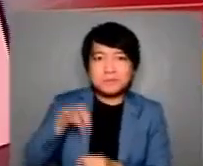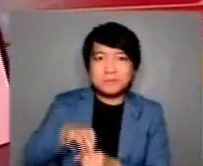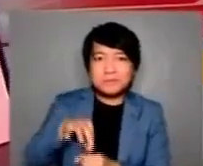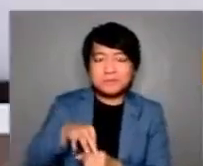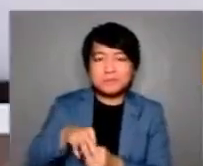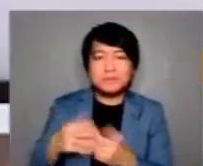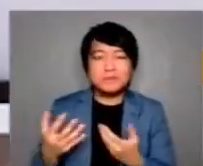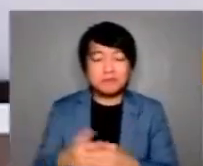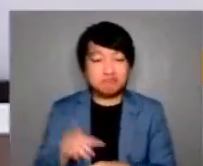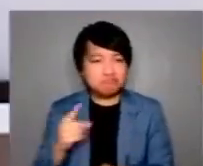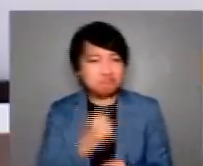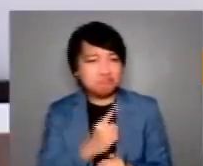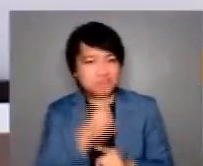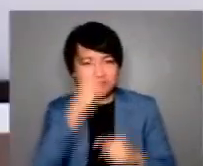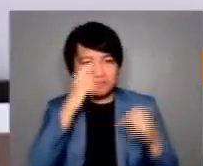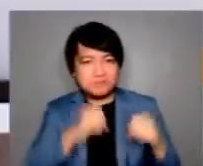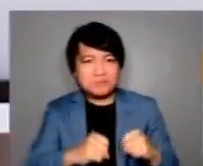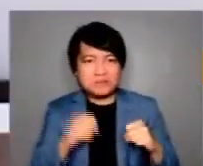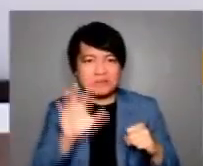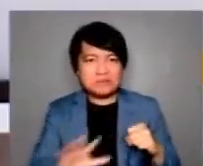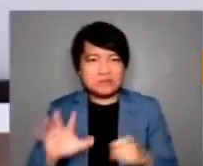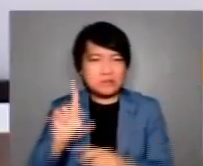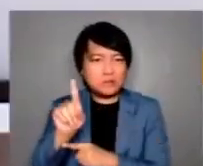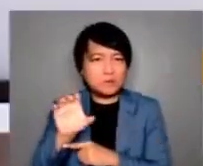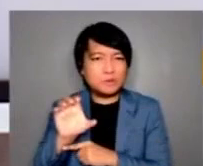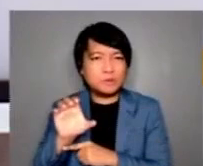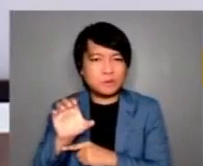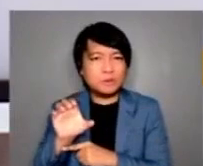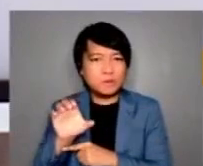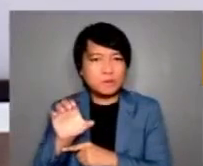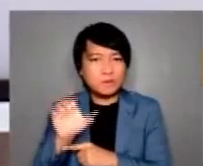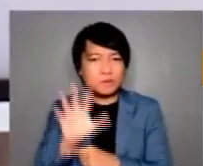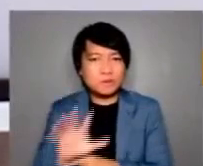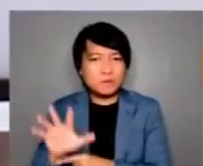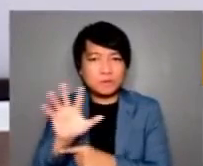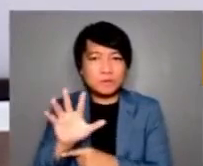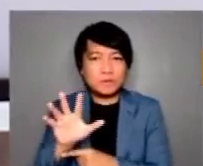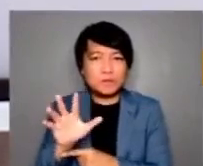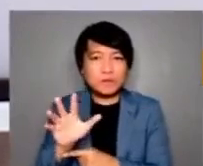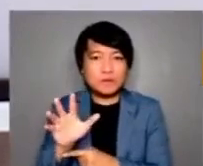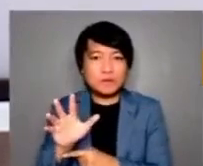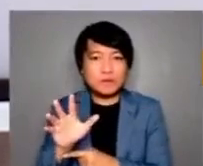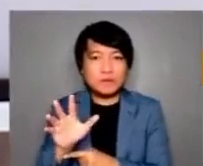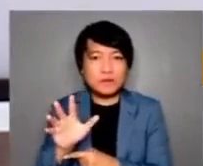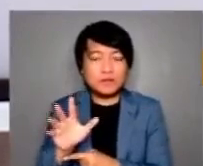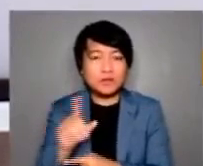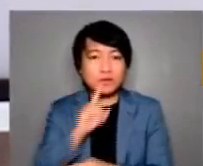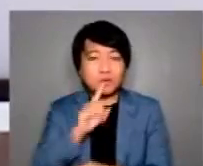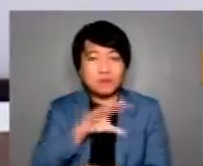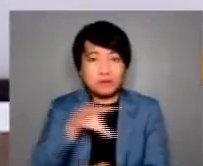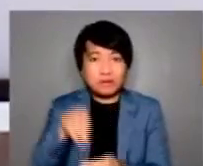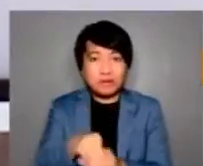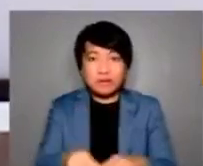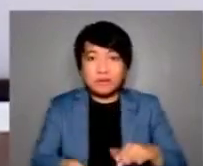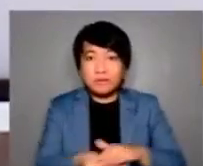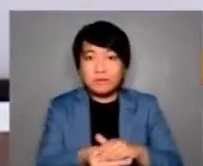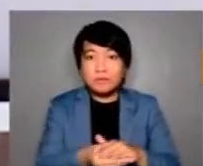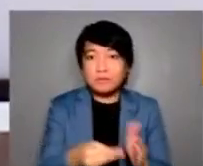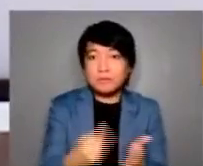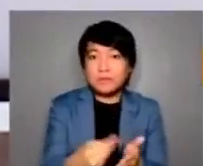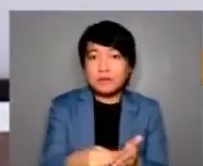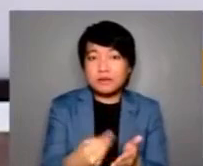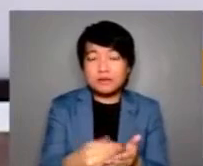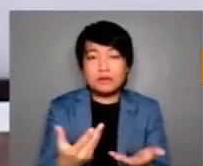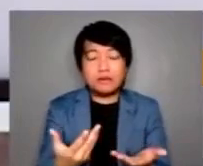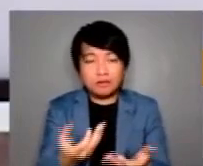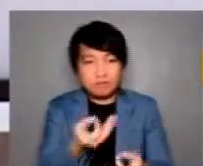sa kasalukuyan mga mahigit ng San ang ating kumpirmado na na- engage at involved sa vote buying kung kaya naman yung mga iyan uma undergo